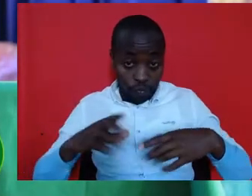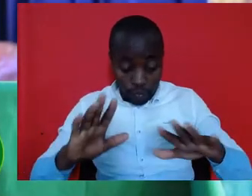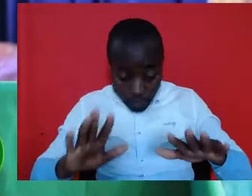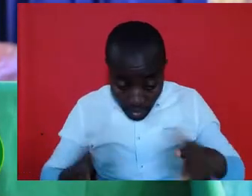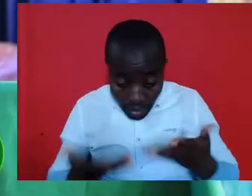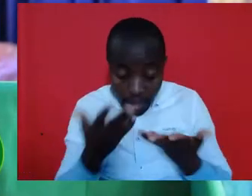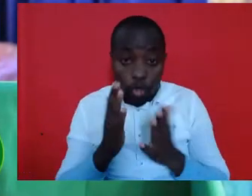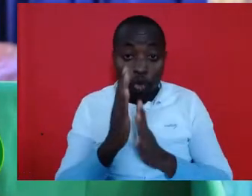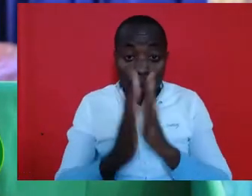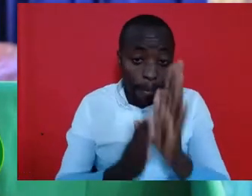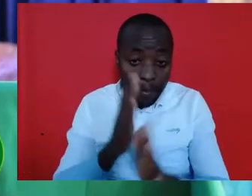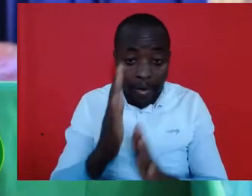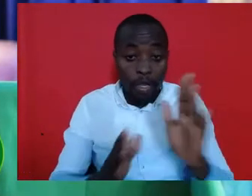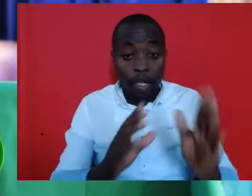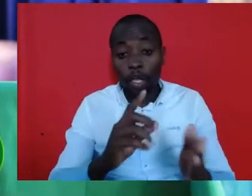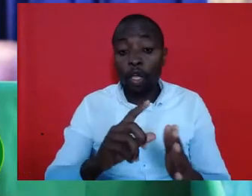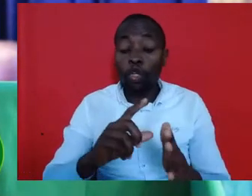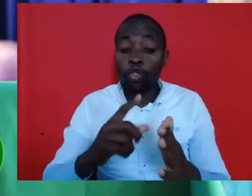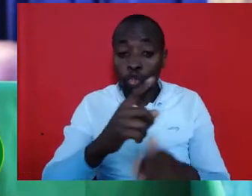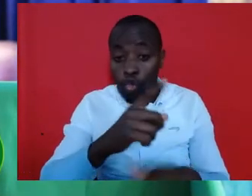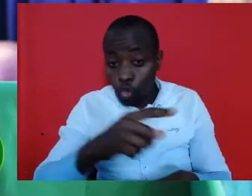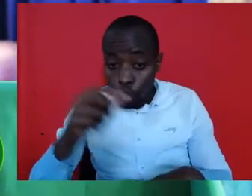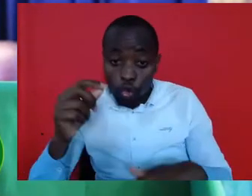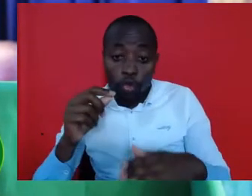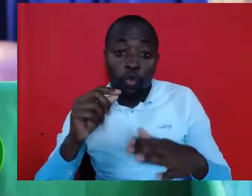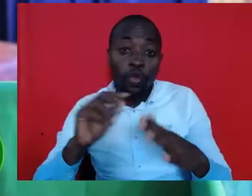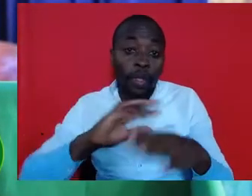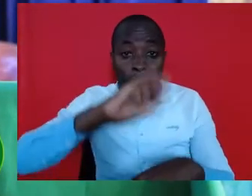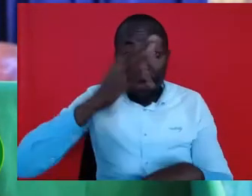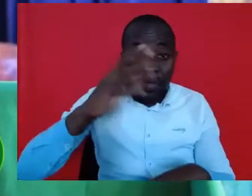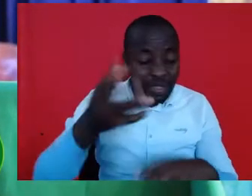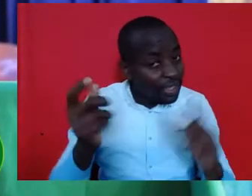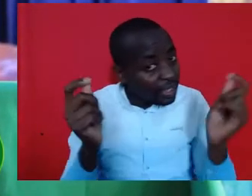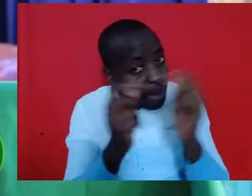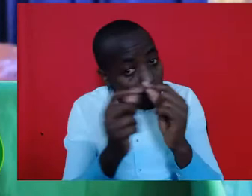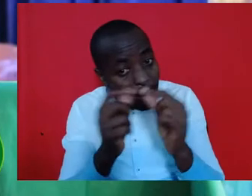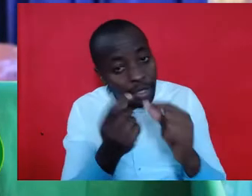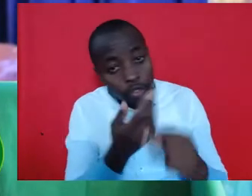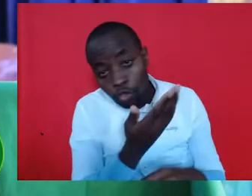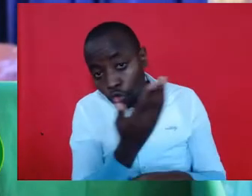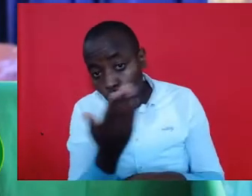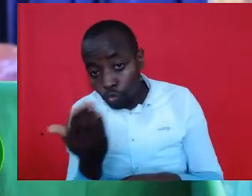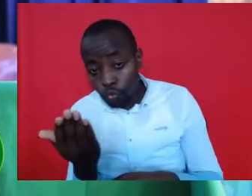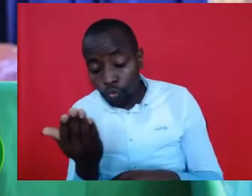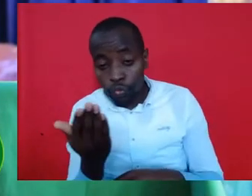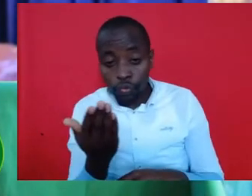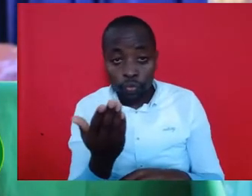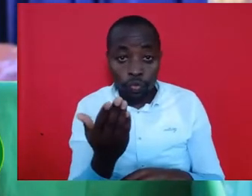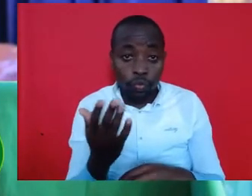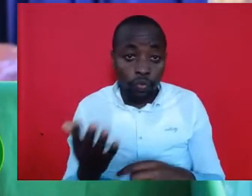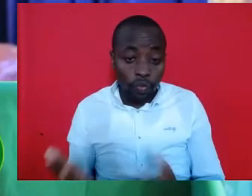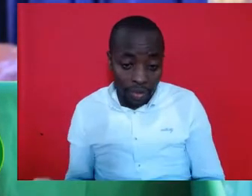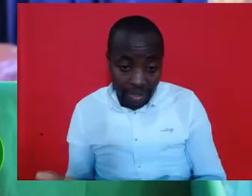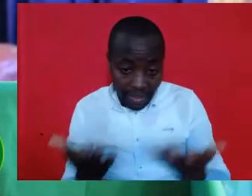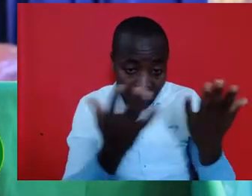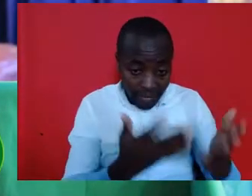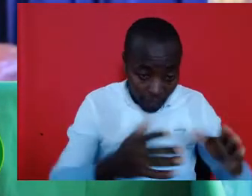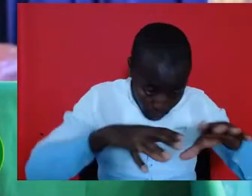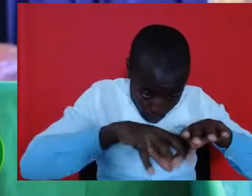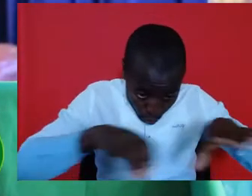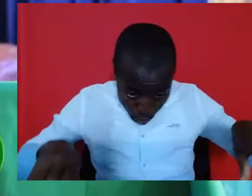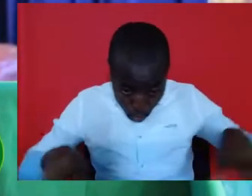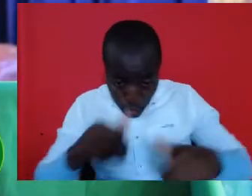katika kuenenda mlima? Does it pain you? Je, umeleta mbao ambazo